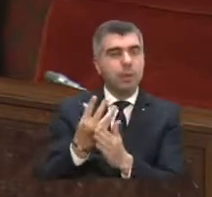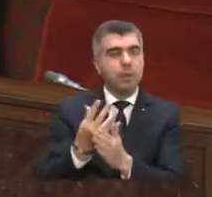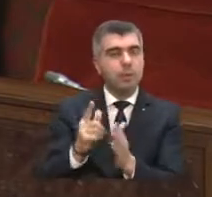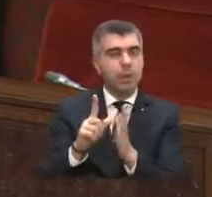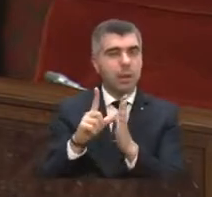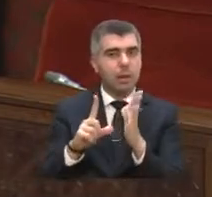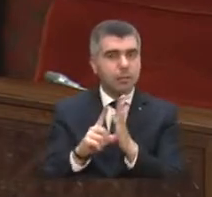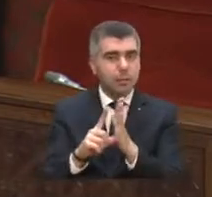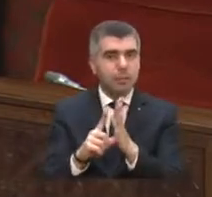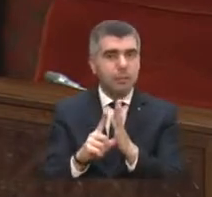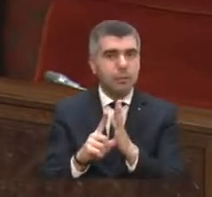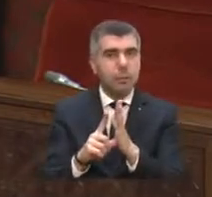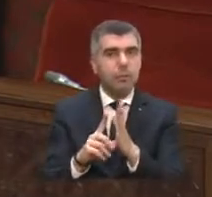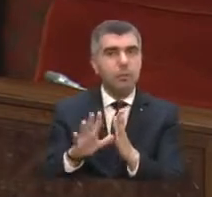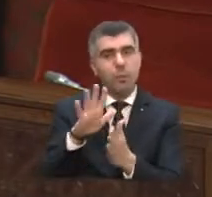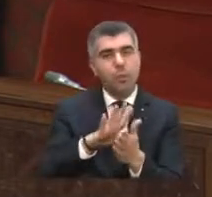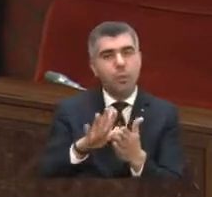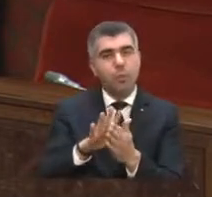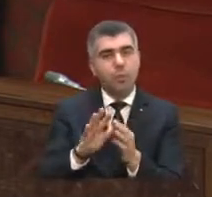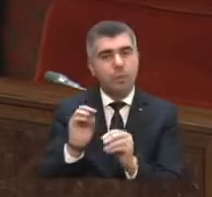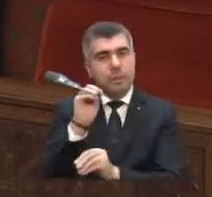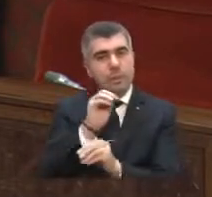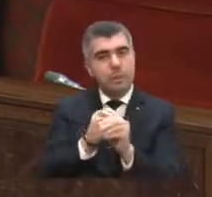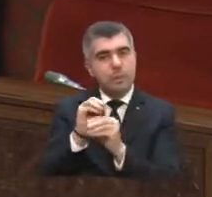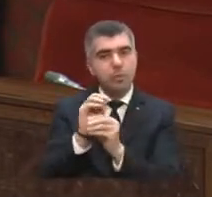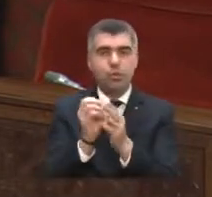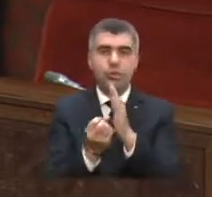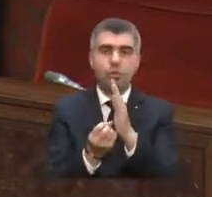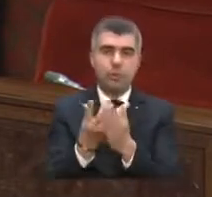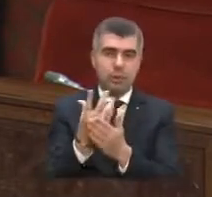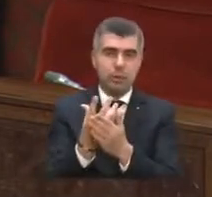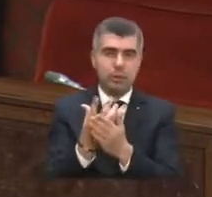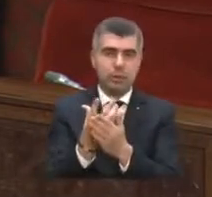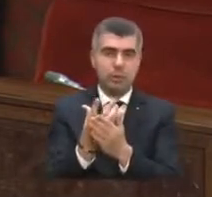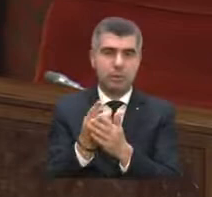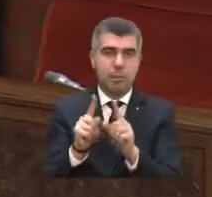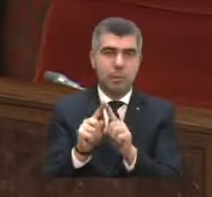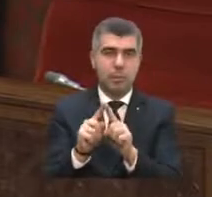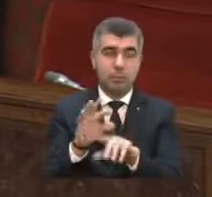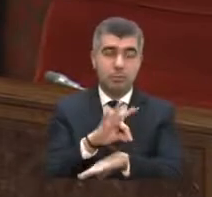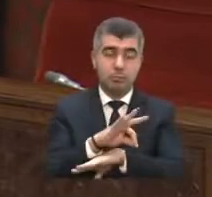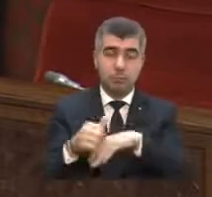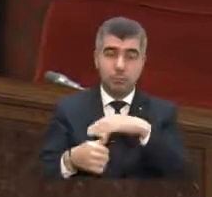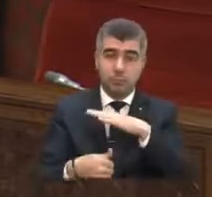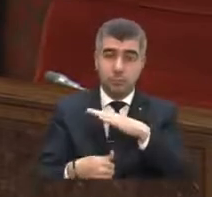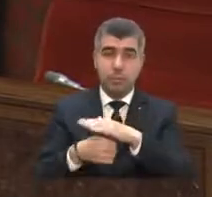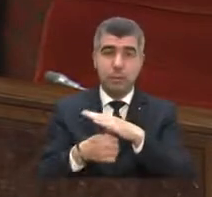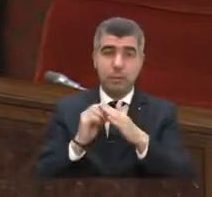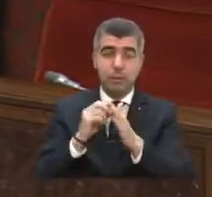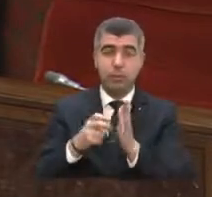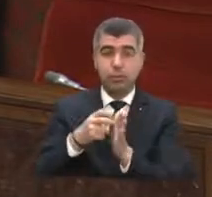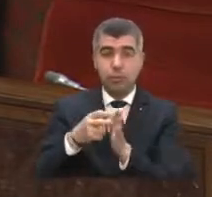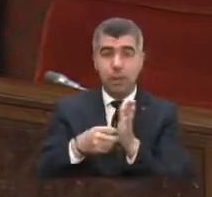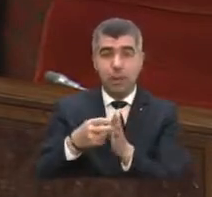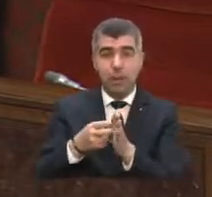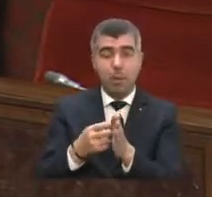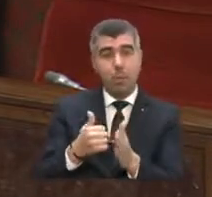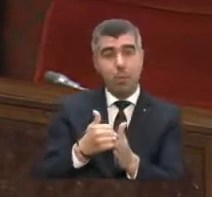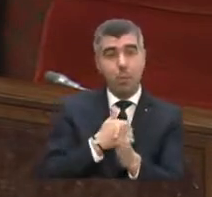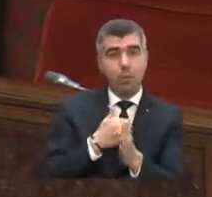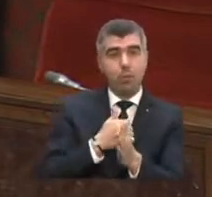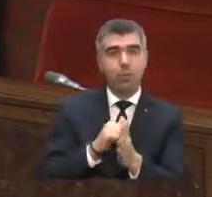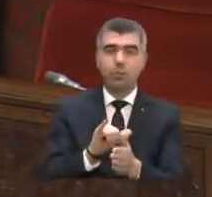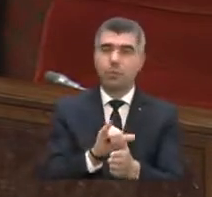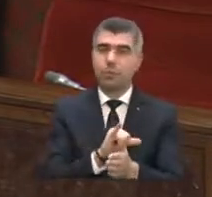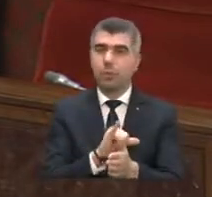يمكننا من إيجاد حلول جديدة، لأنه المكتب وحده ما يمكنلوش تكلف